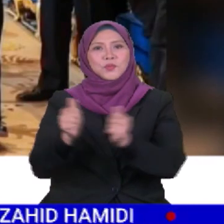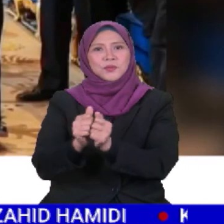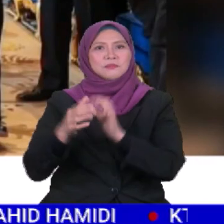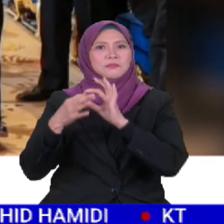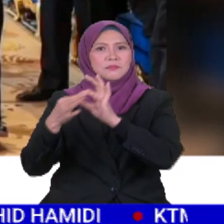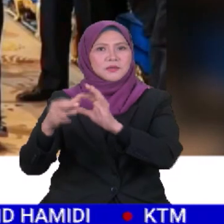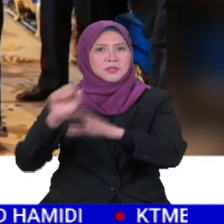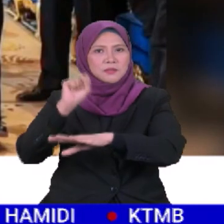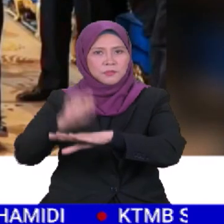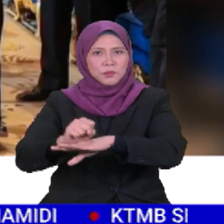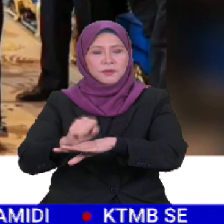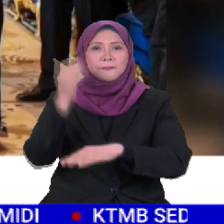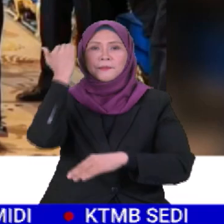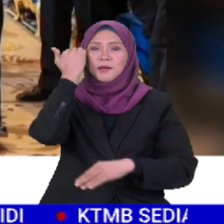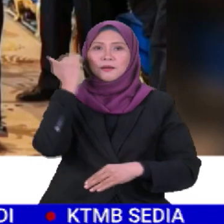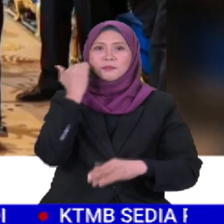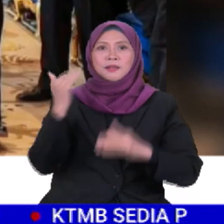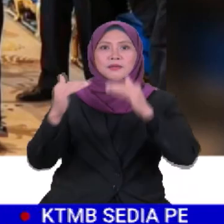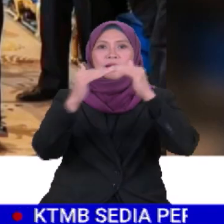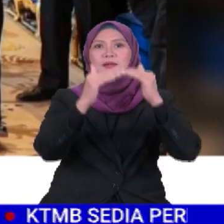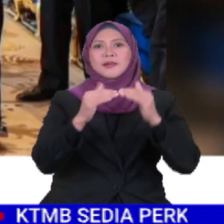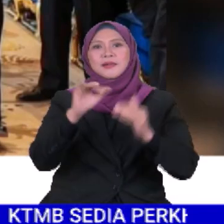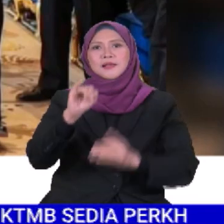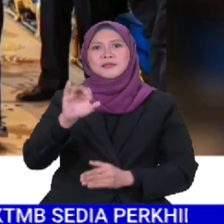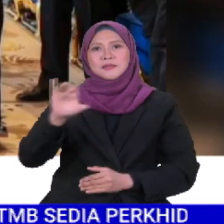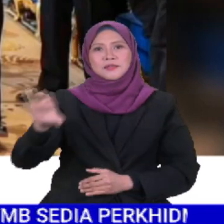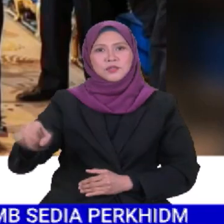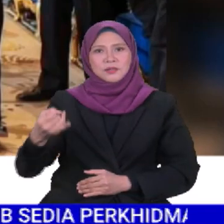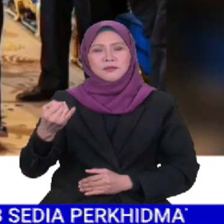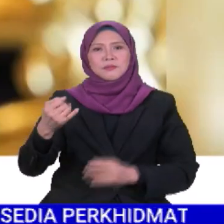Singapura. Mahkamah Keadilan Antarabangsa ICJ